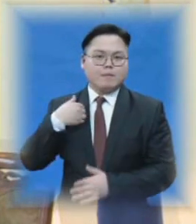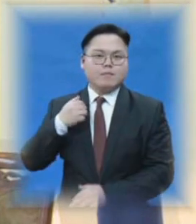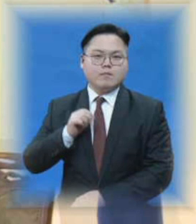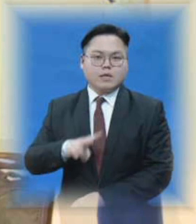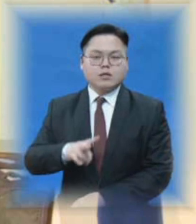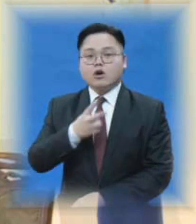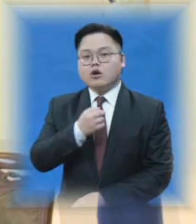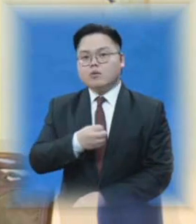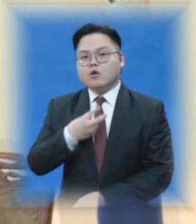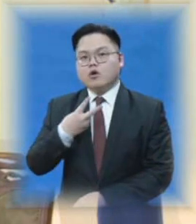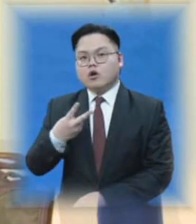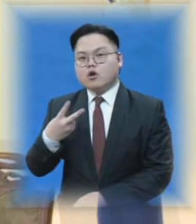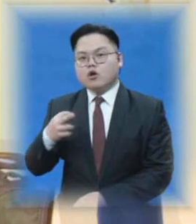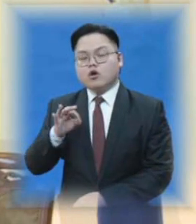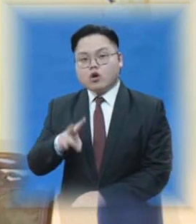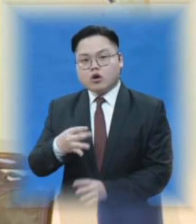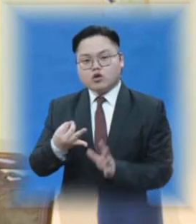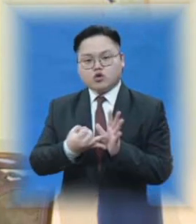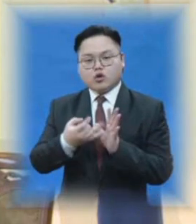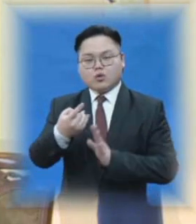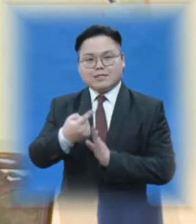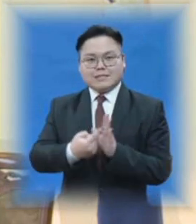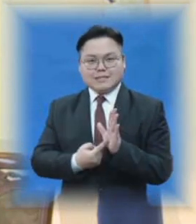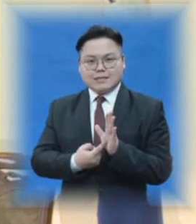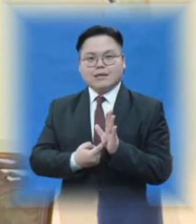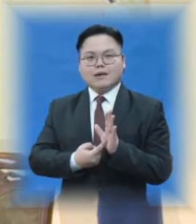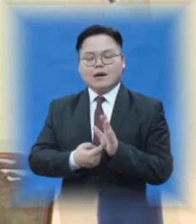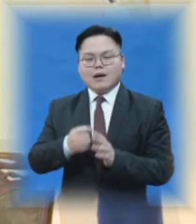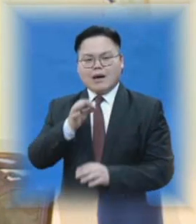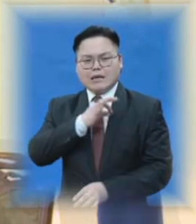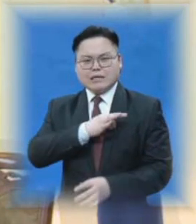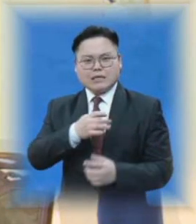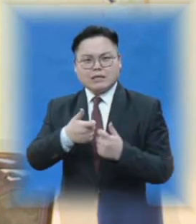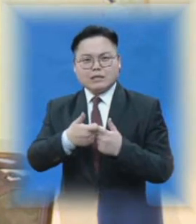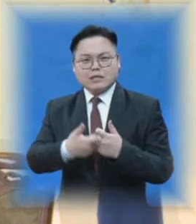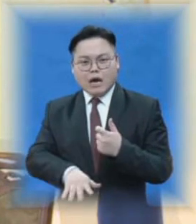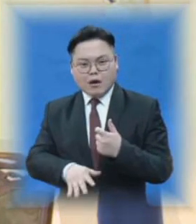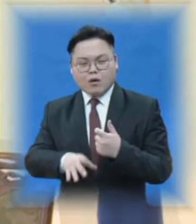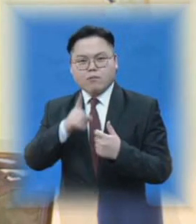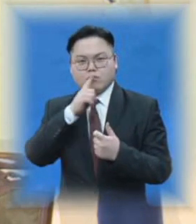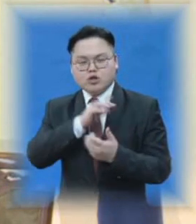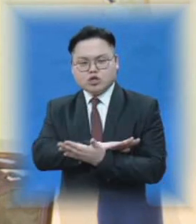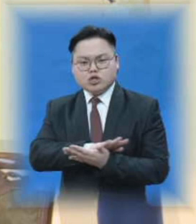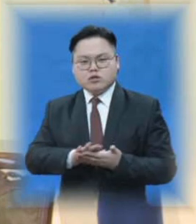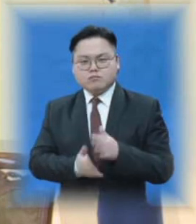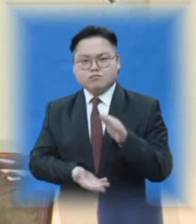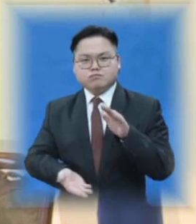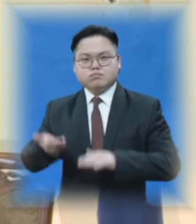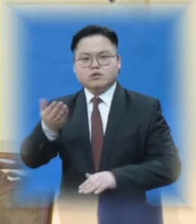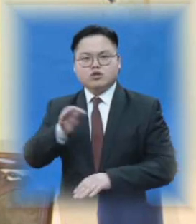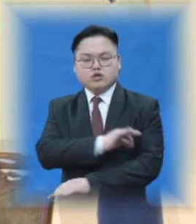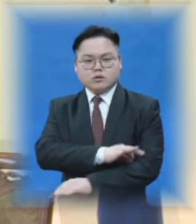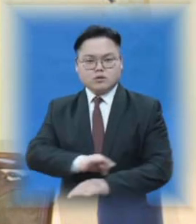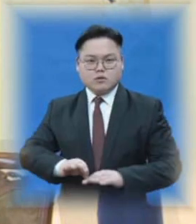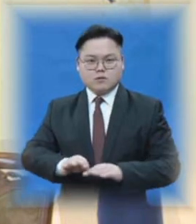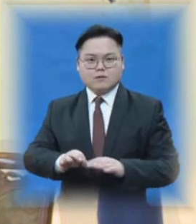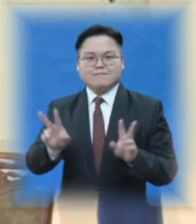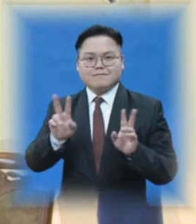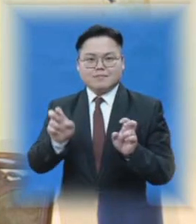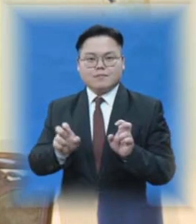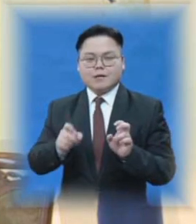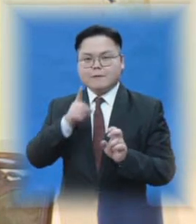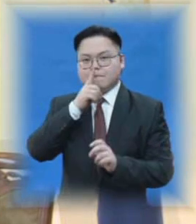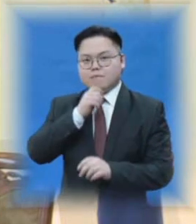2022 оны 7-р сар болдоор энэ хүү ашиглалтын шаардлагатай энэ төслийг нийслэлийн орон сууцны корпорац